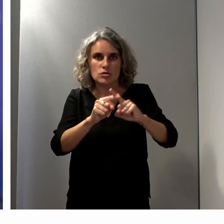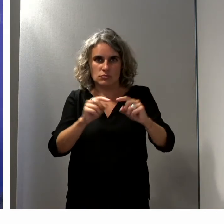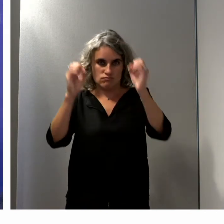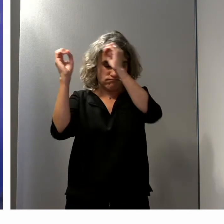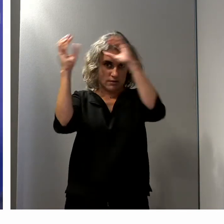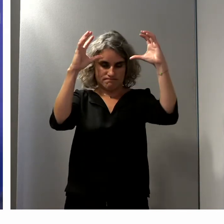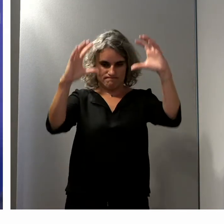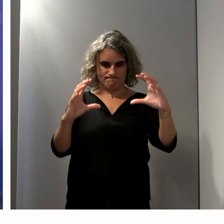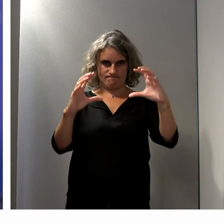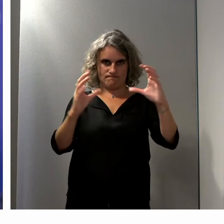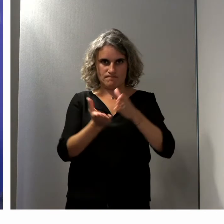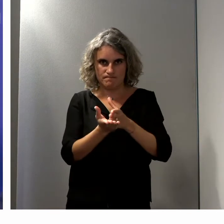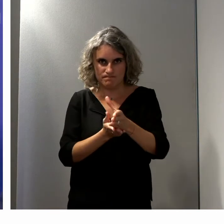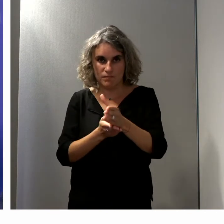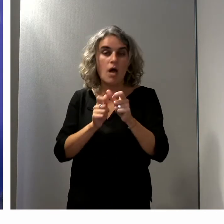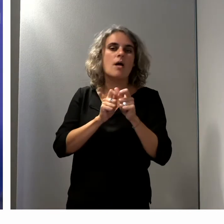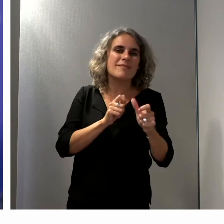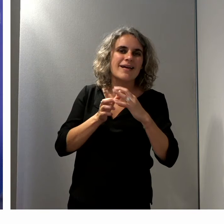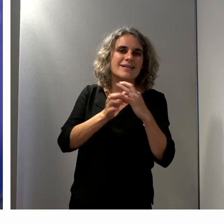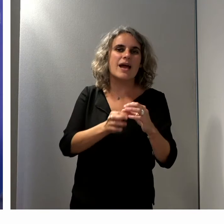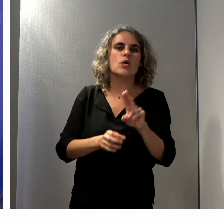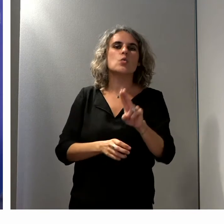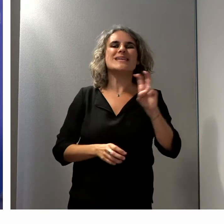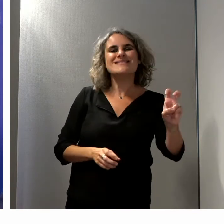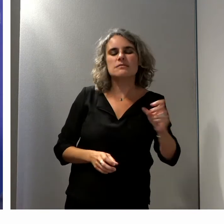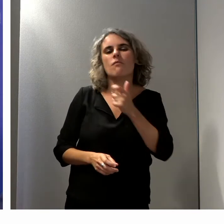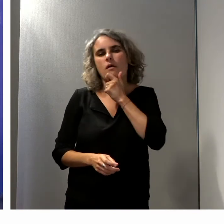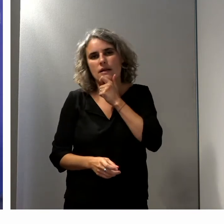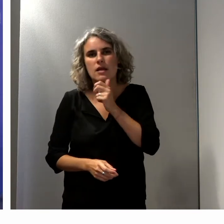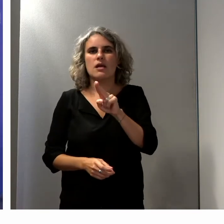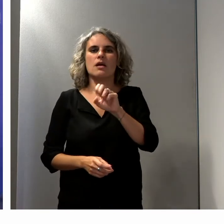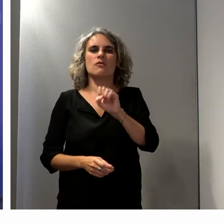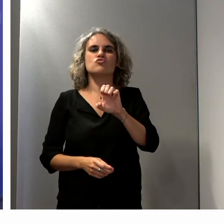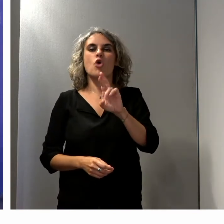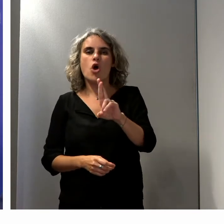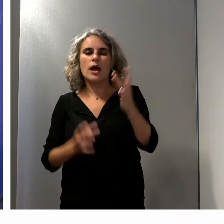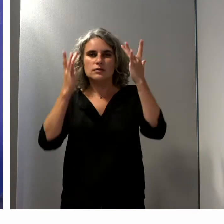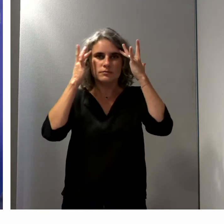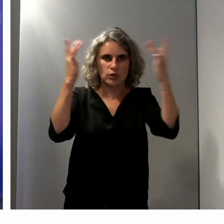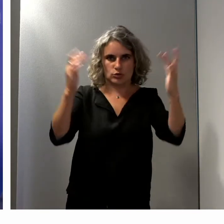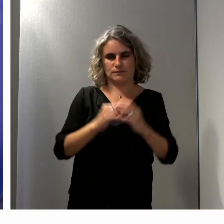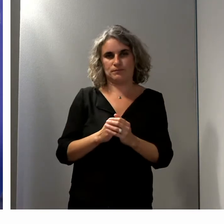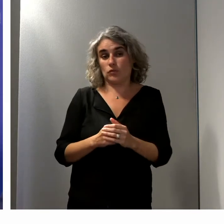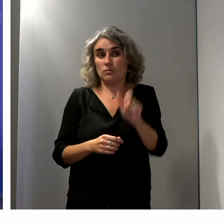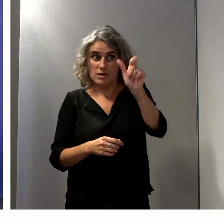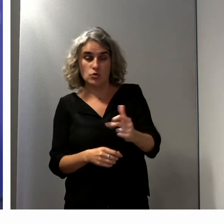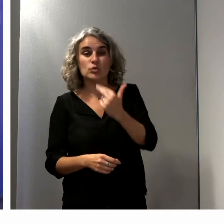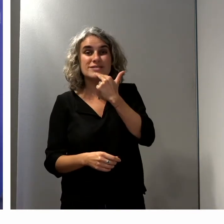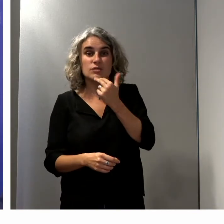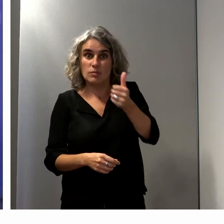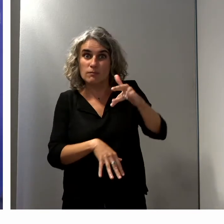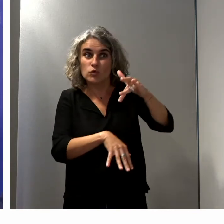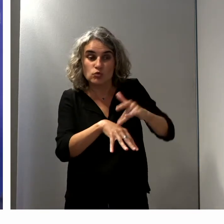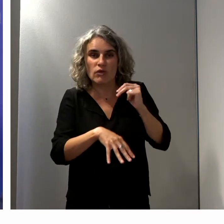autre terme qui est UX, User Experience, donc de l'anglais expérience utilisateur.